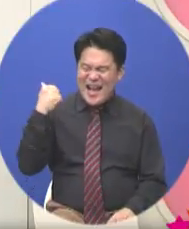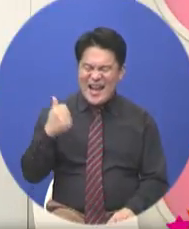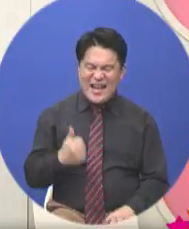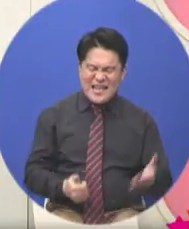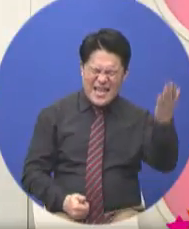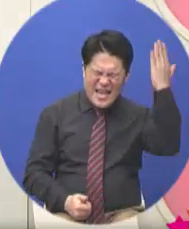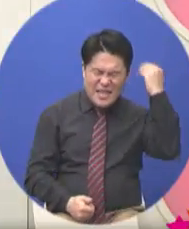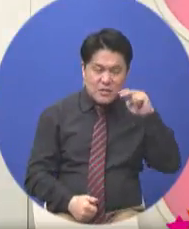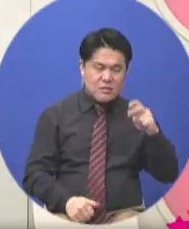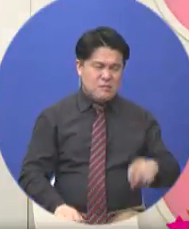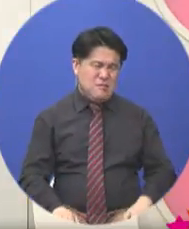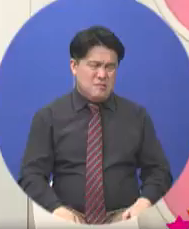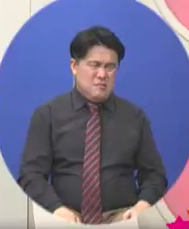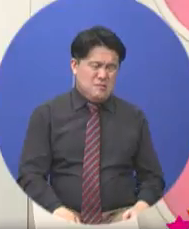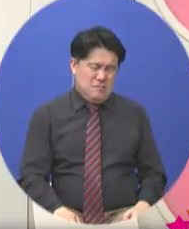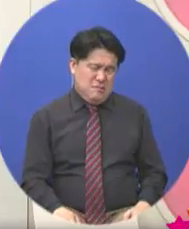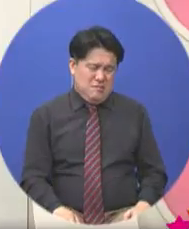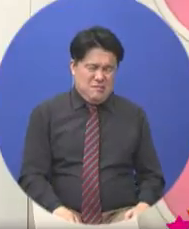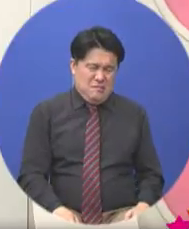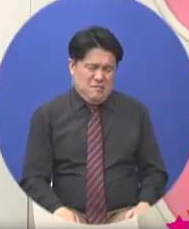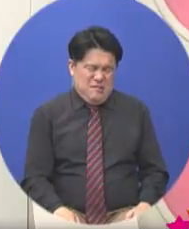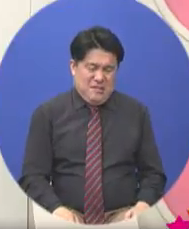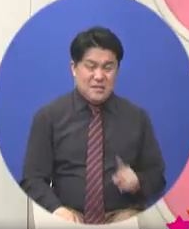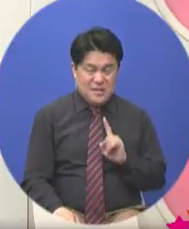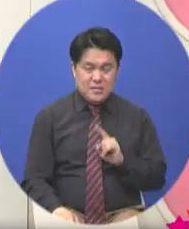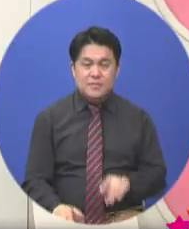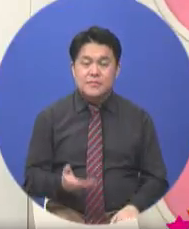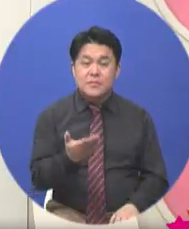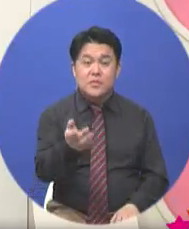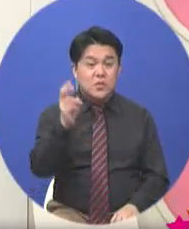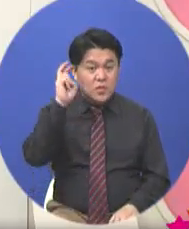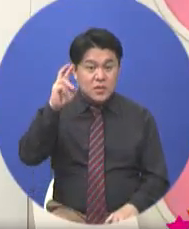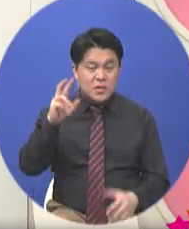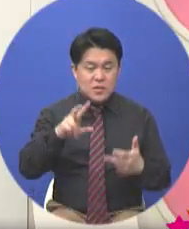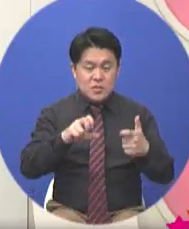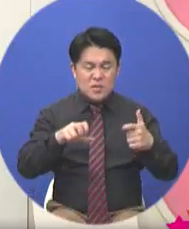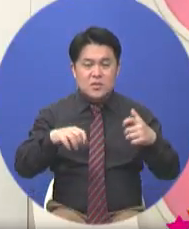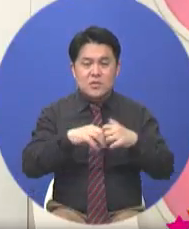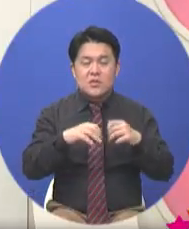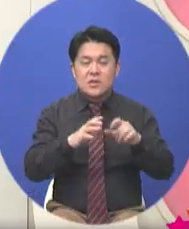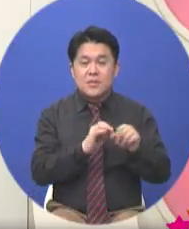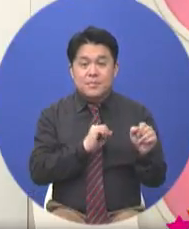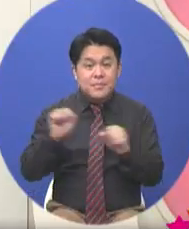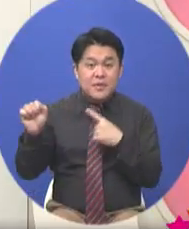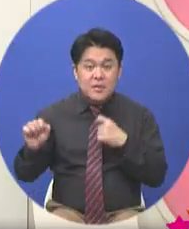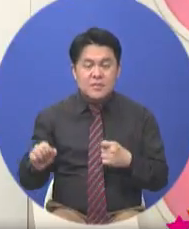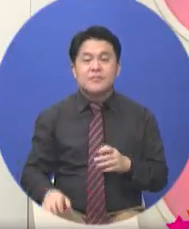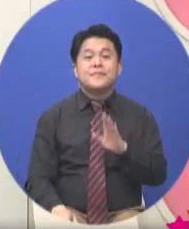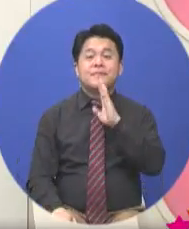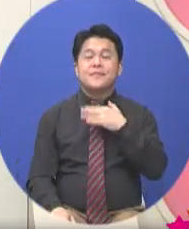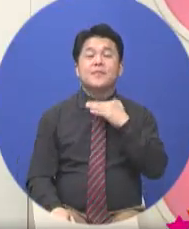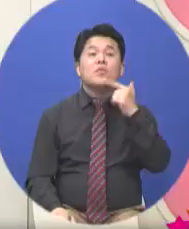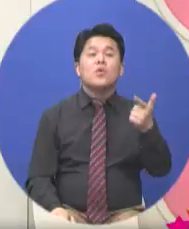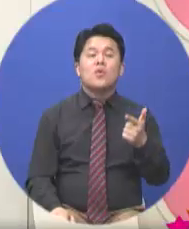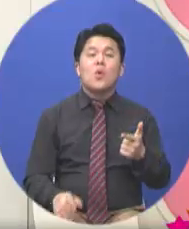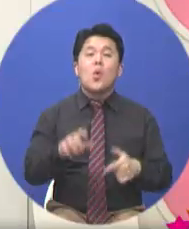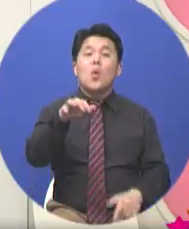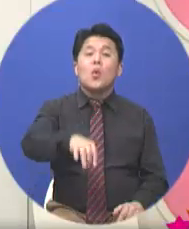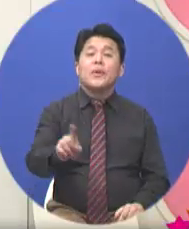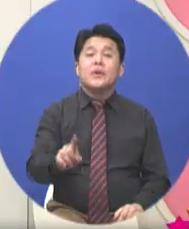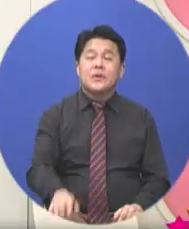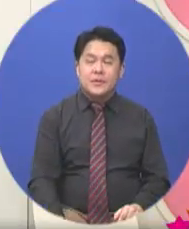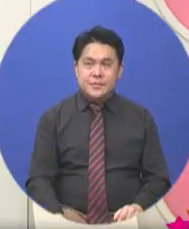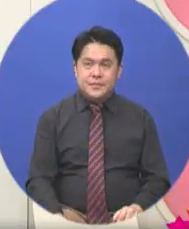예. 근데 우리 천강공님은 피난 생활을 하셨어요? 그러죠. 내가 6.25 때 6살이었는데. 그러니까 얼로